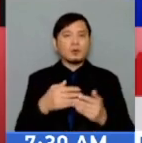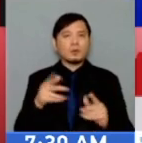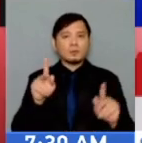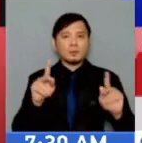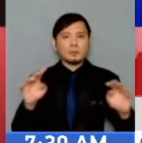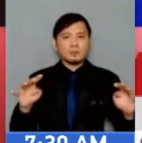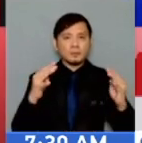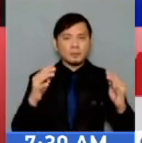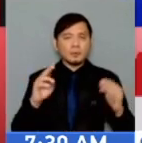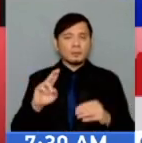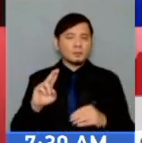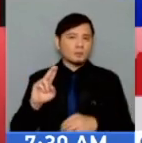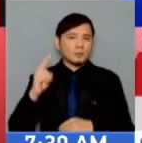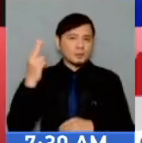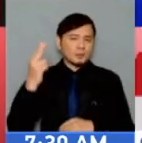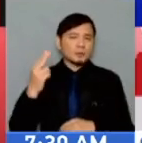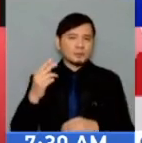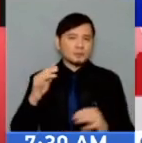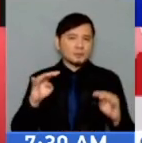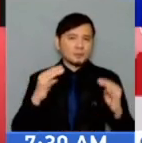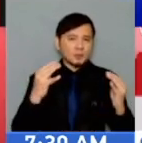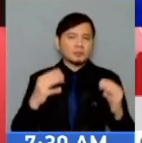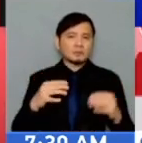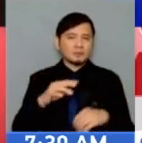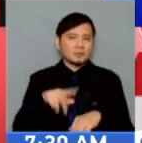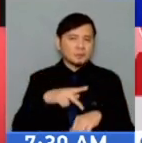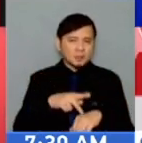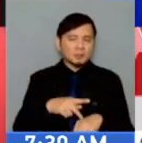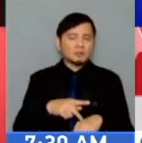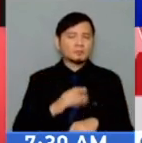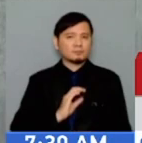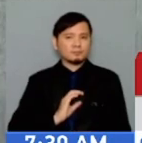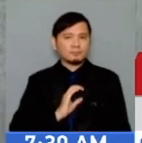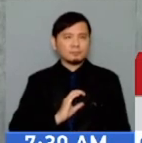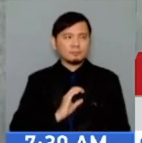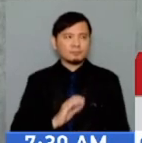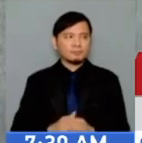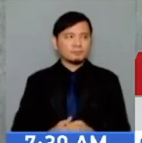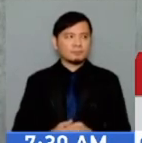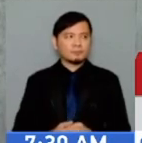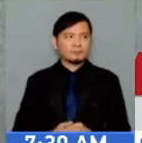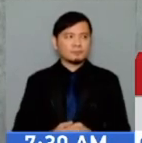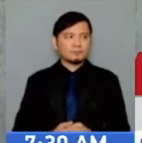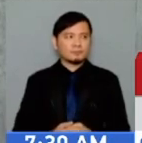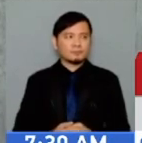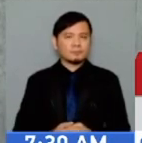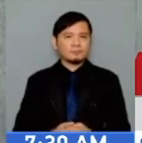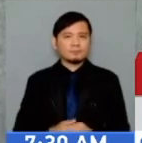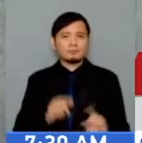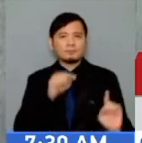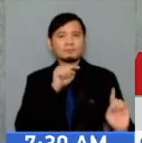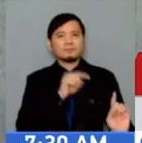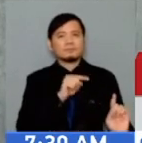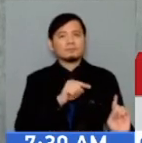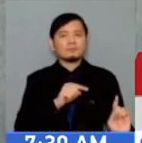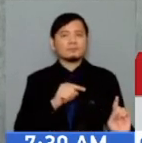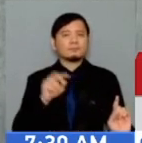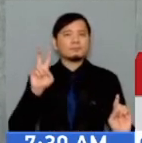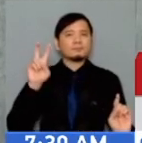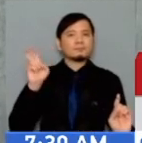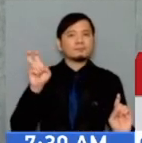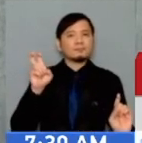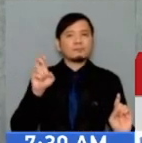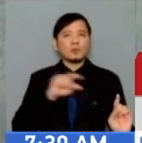sa buong kanta, sambayanan. Opo. Well, kilala nga po bilang queen of Philippine movies, ano, si Miss Susan Roces.